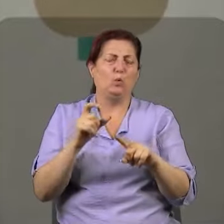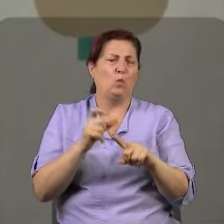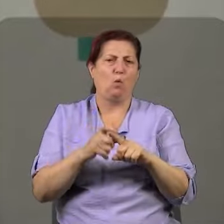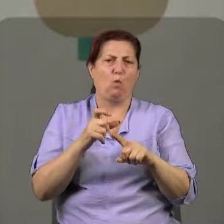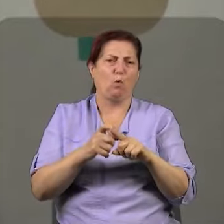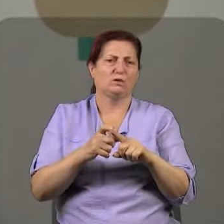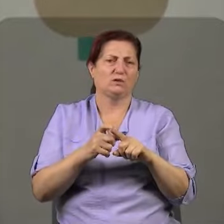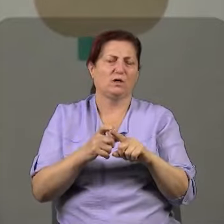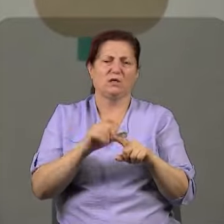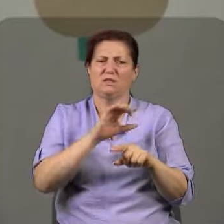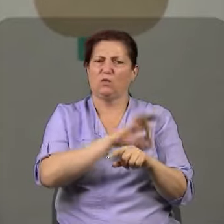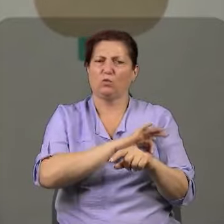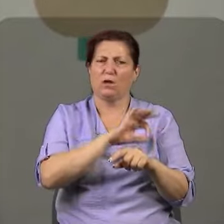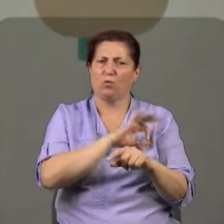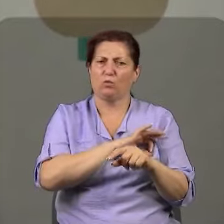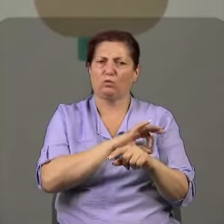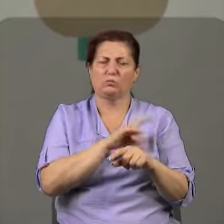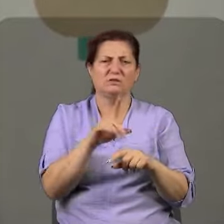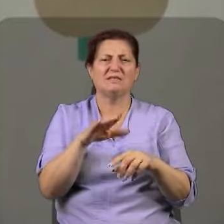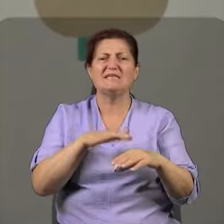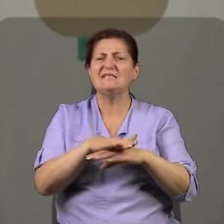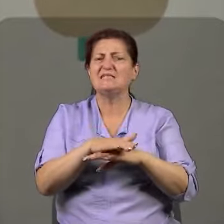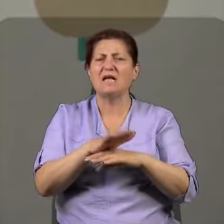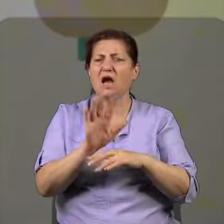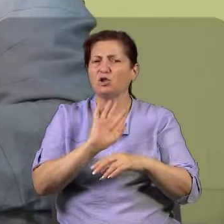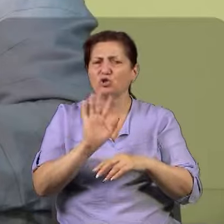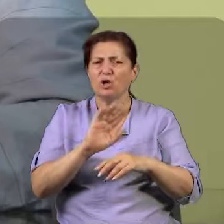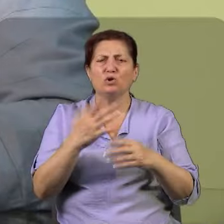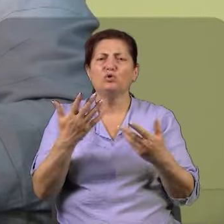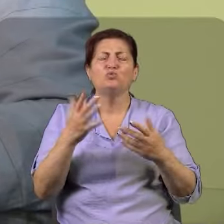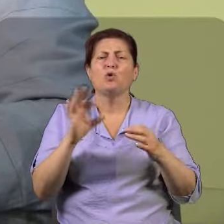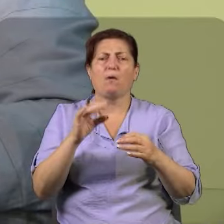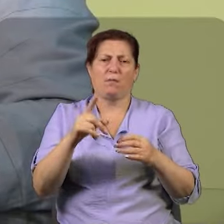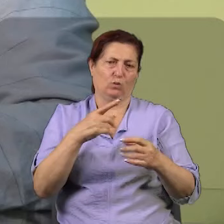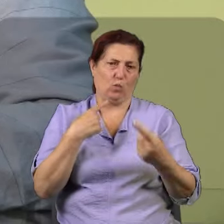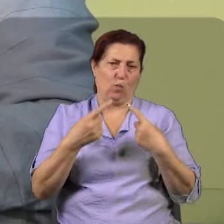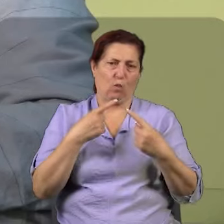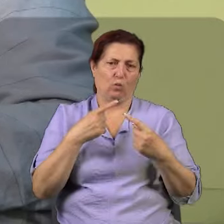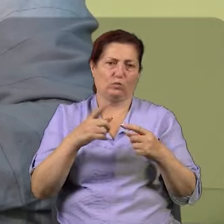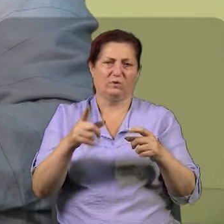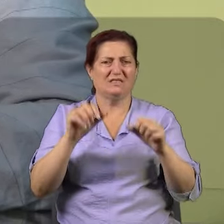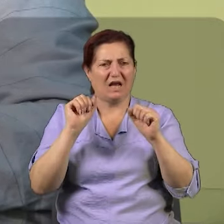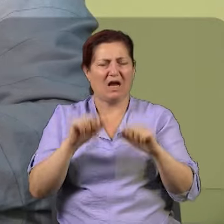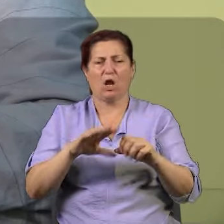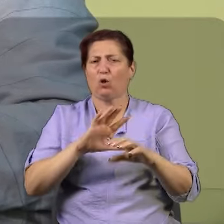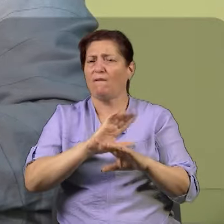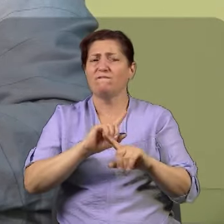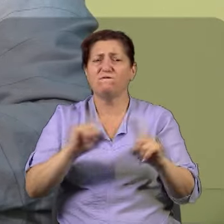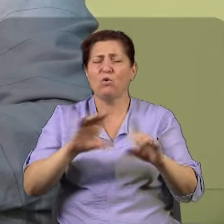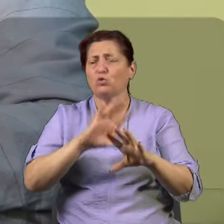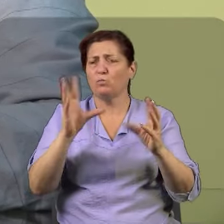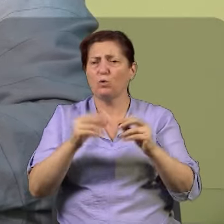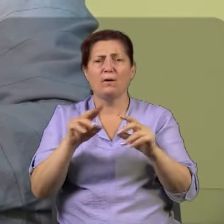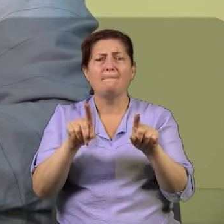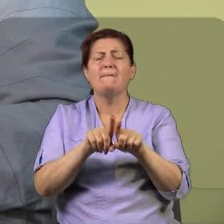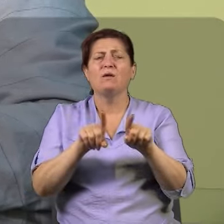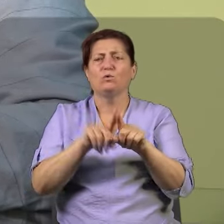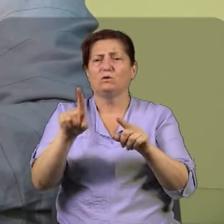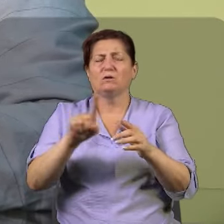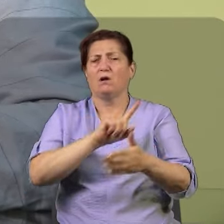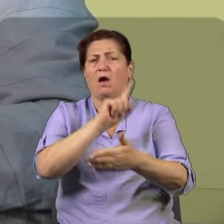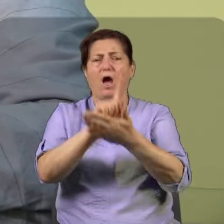օգտագործել, բայց հենց դեռ հստակ չի, հա, ինչի նկատում են դրա տակ։ Հա, սկսել են օգտագործել, որ ոչ բոլորը, հա, ոչ բոլորը, բայց մեկը այդ հարցին չի պատասխանում, էլ